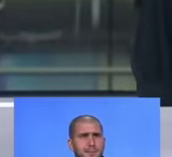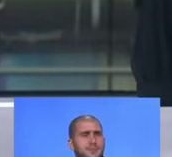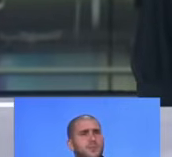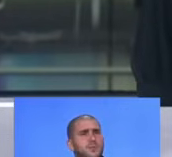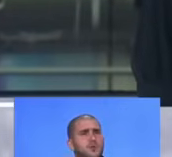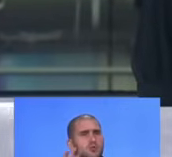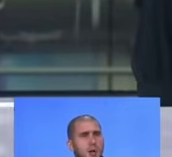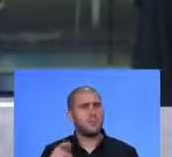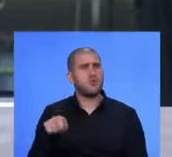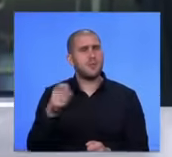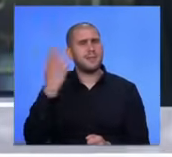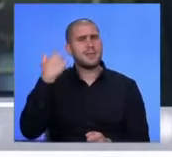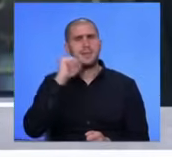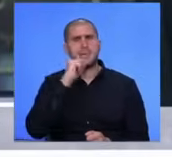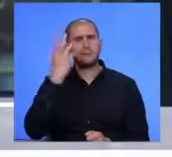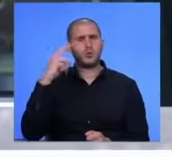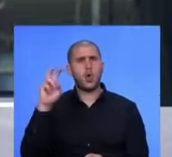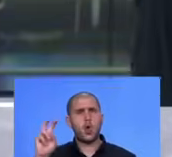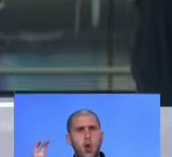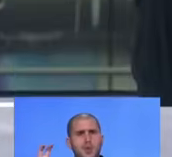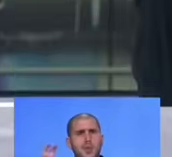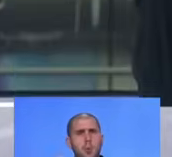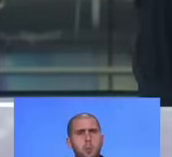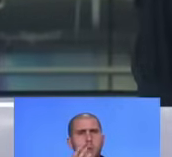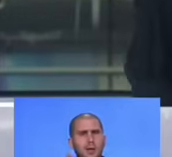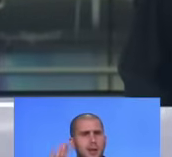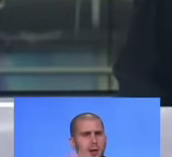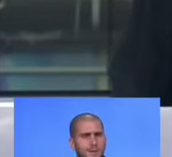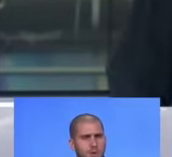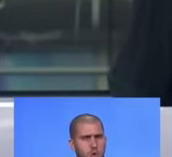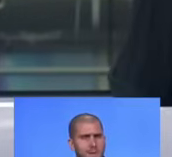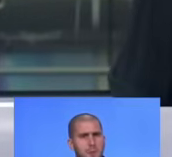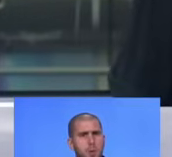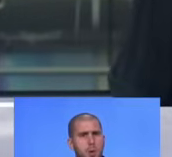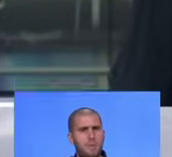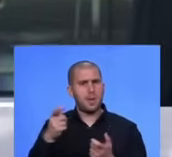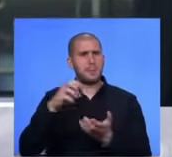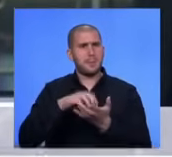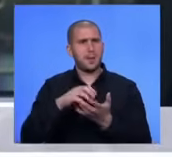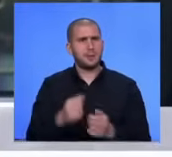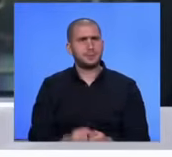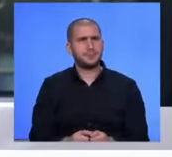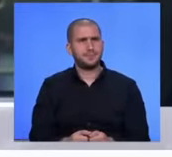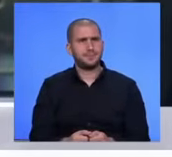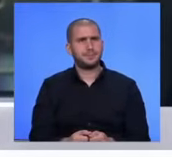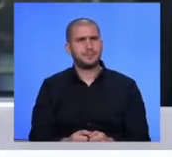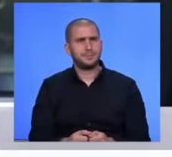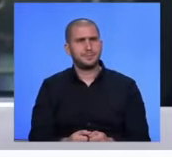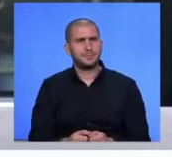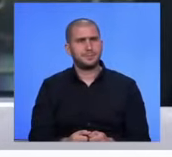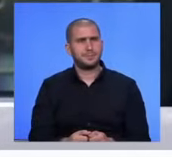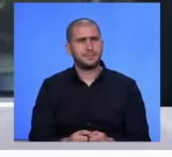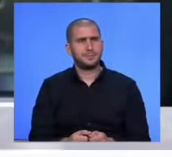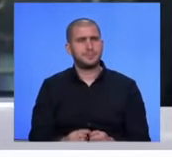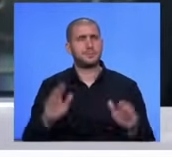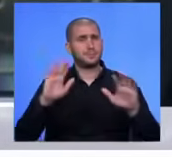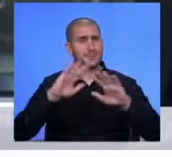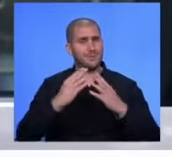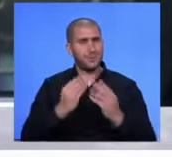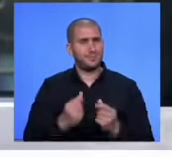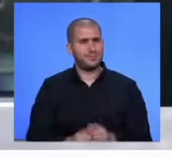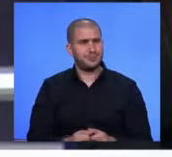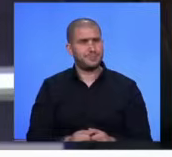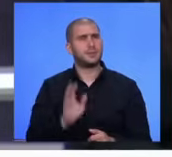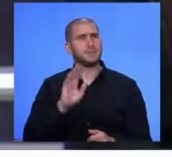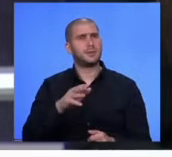שלום לשופט בדימוס עודד מודריק, ערב טוב, באולפן שלנו במרכז. שלום, מיד נבוא שלום, אליך. שלום, ערב טוב.